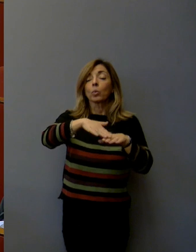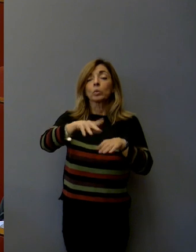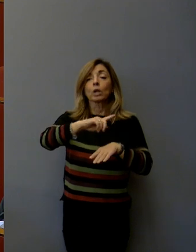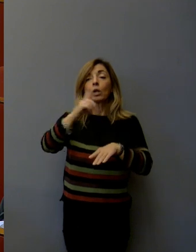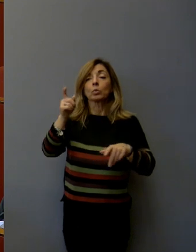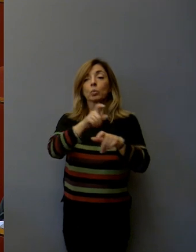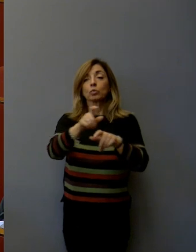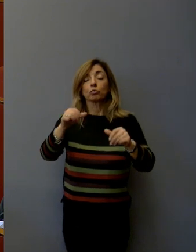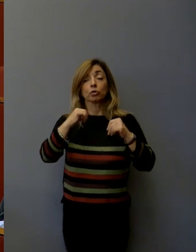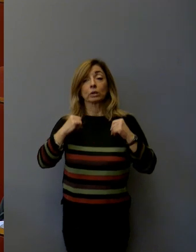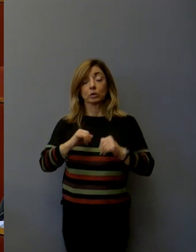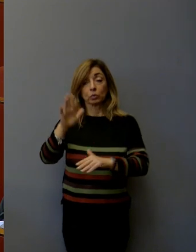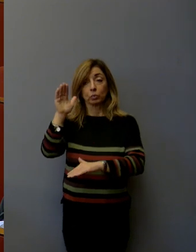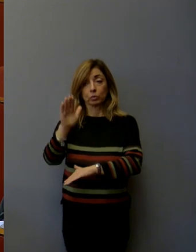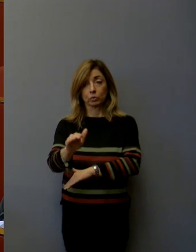quotidianamente